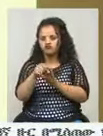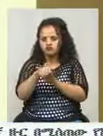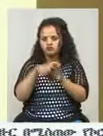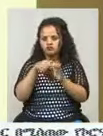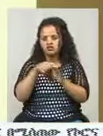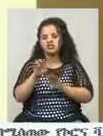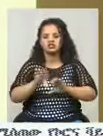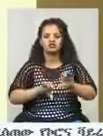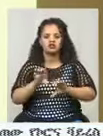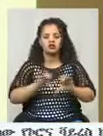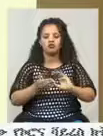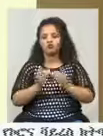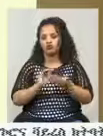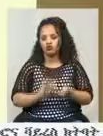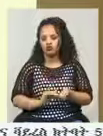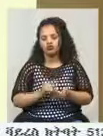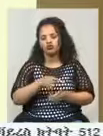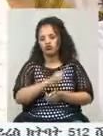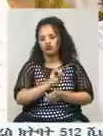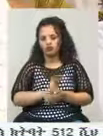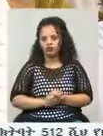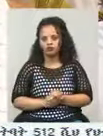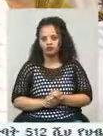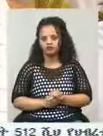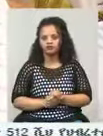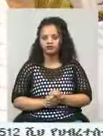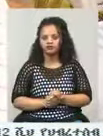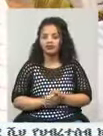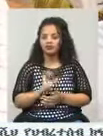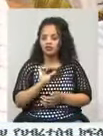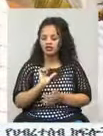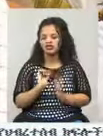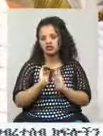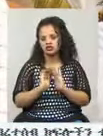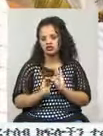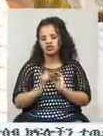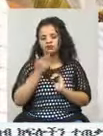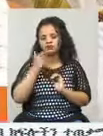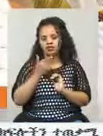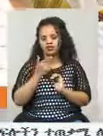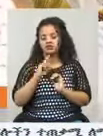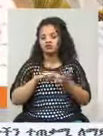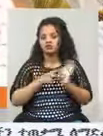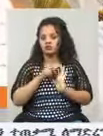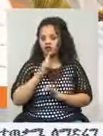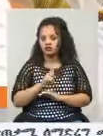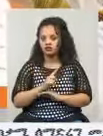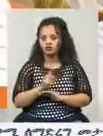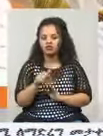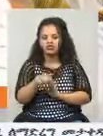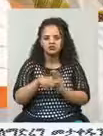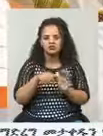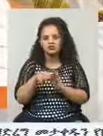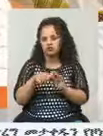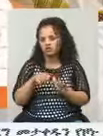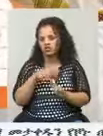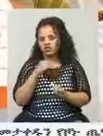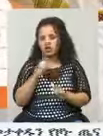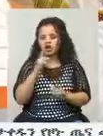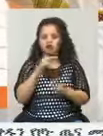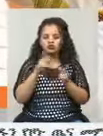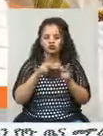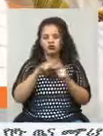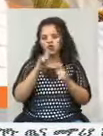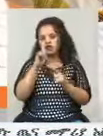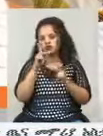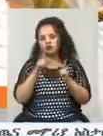ግን እየተከናወነ መሆኑን ጠቁመዋል። ቢያንስ ቀንሷል ብለን ስንል ምንድን ነው? ድብብቆሹና ከአንድ ቦታ ወደ